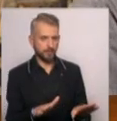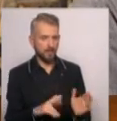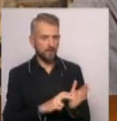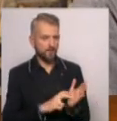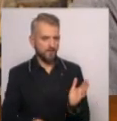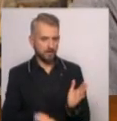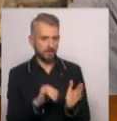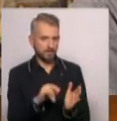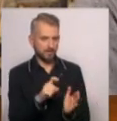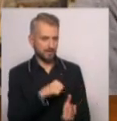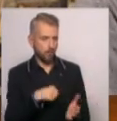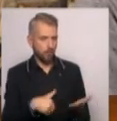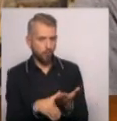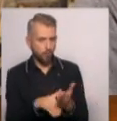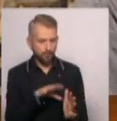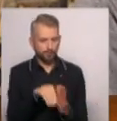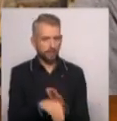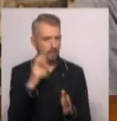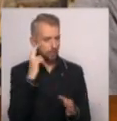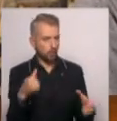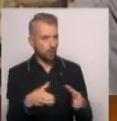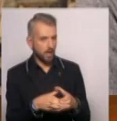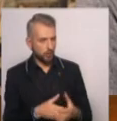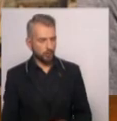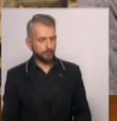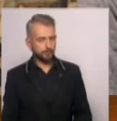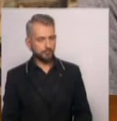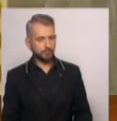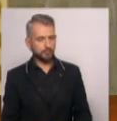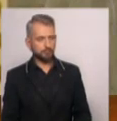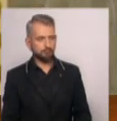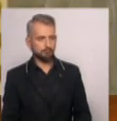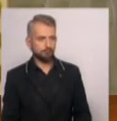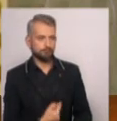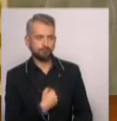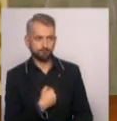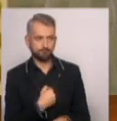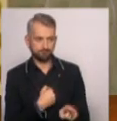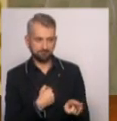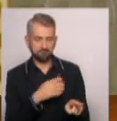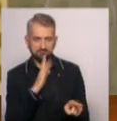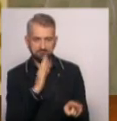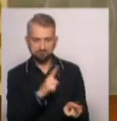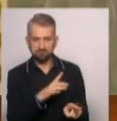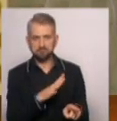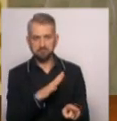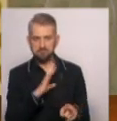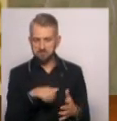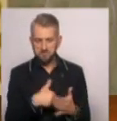вийти із складу «Самопомочі» і приєднатися до київської команди. Я Наталю поважав і поважаю за